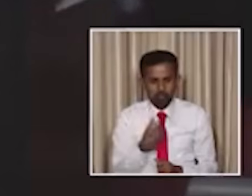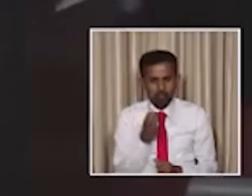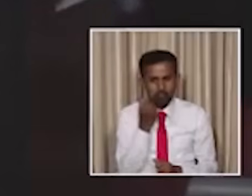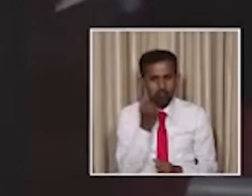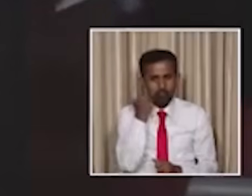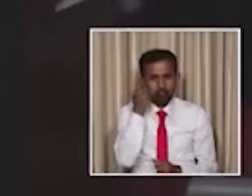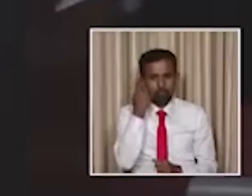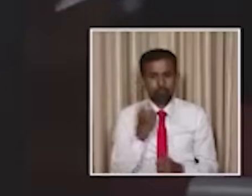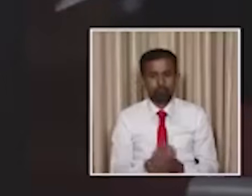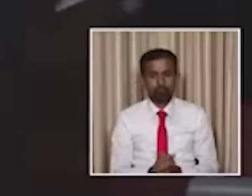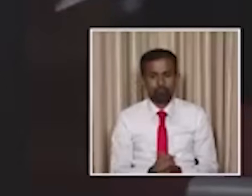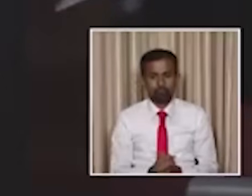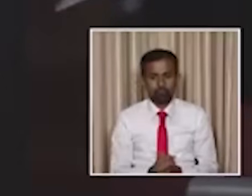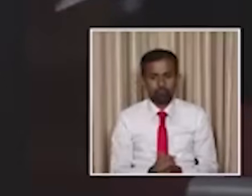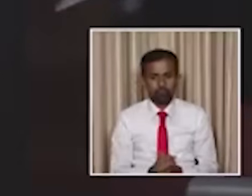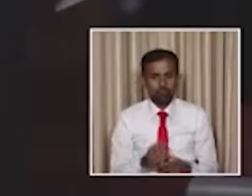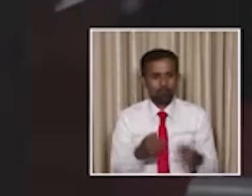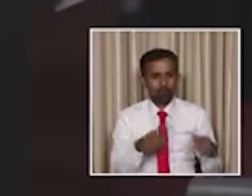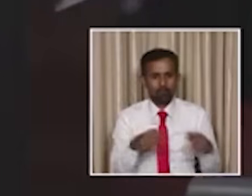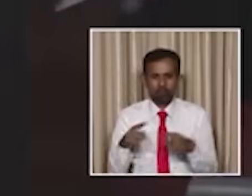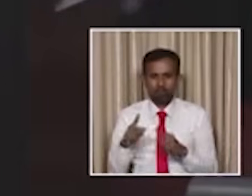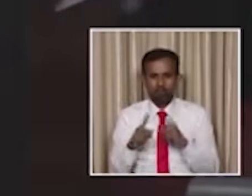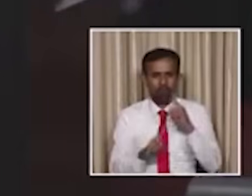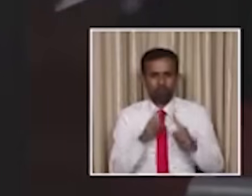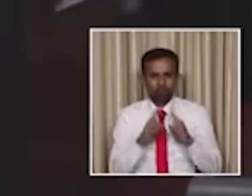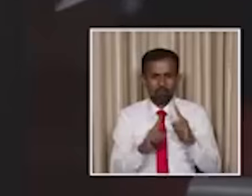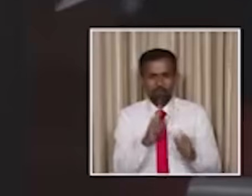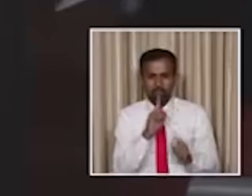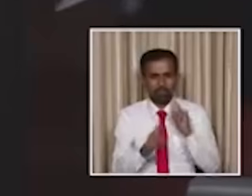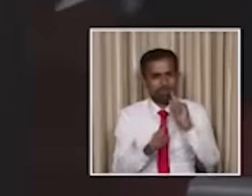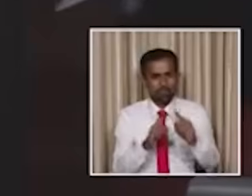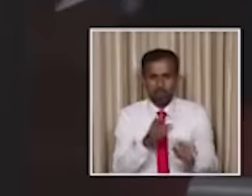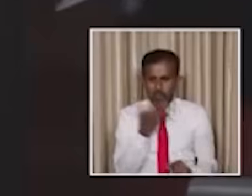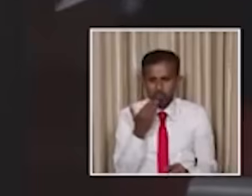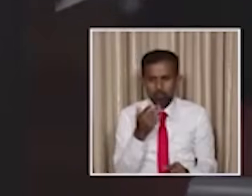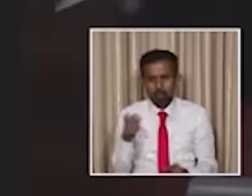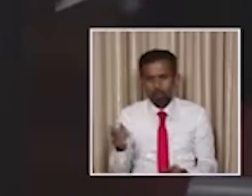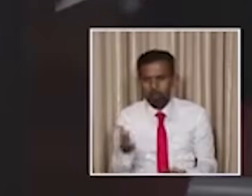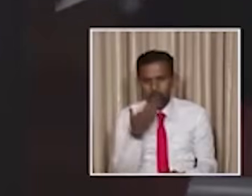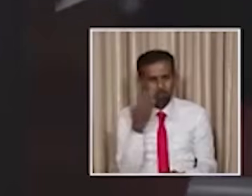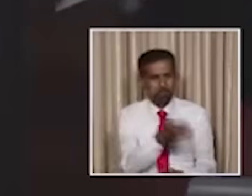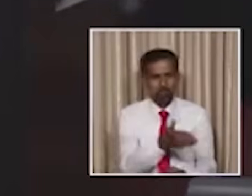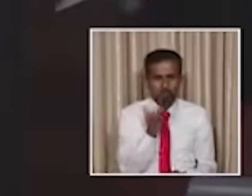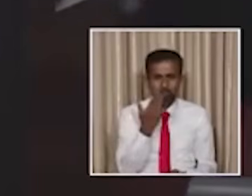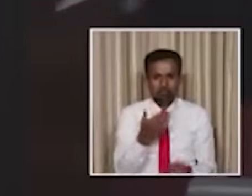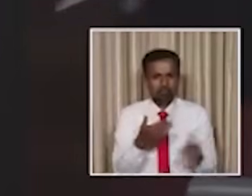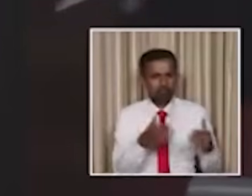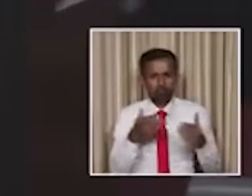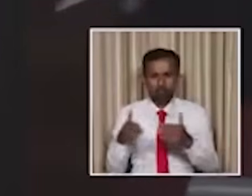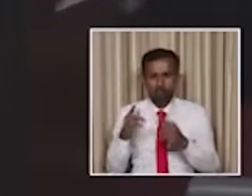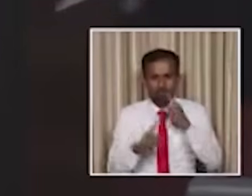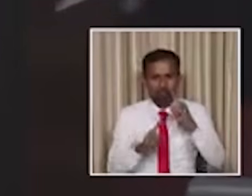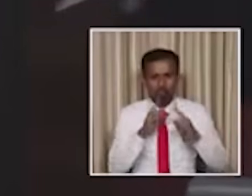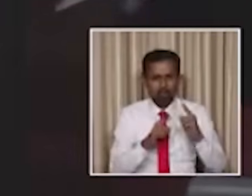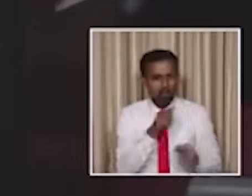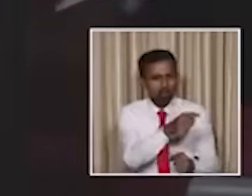அடிப்பார், ஜானை மீது ஏறி வந்து அடிப்பார், பூனை மீது வந்து அடிப்பார் என்றெல்லாம் அந்த காலத்தில் அவரை உசுப்பேத்தி ஒருவித